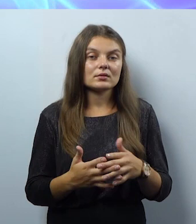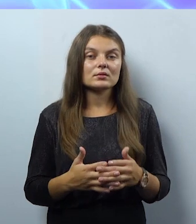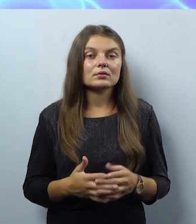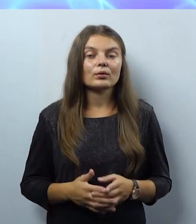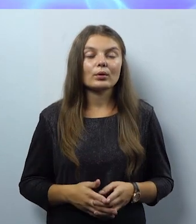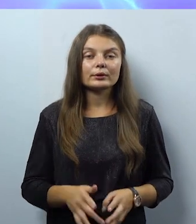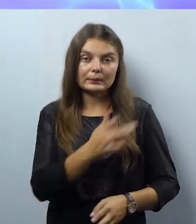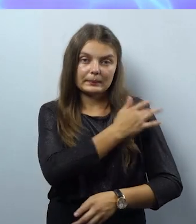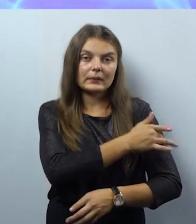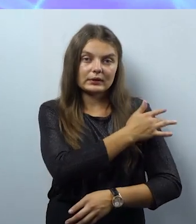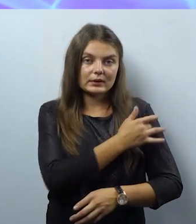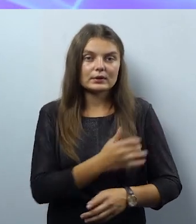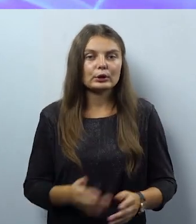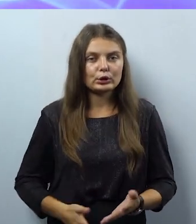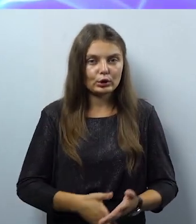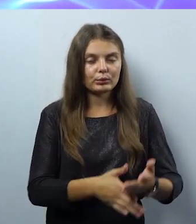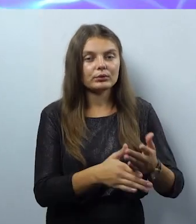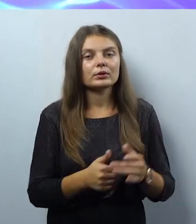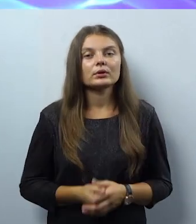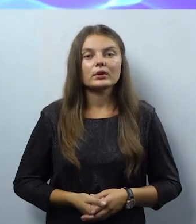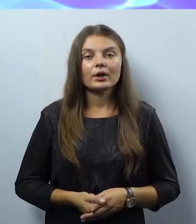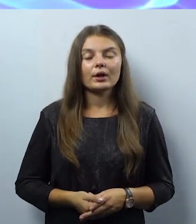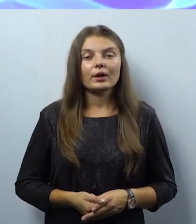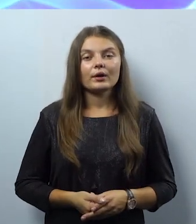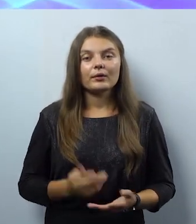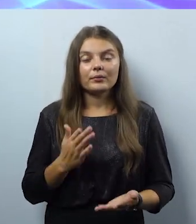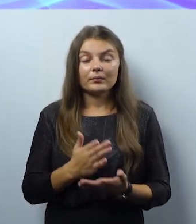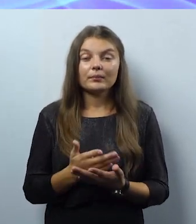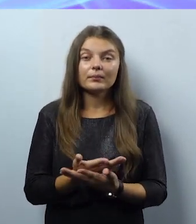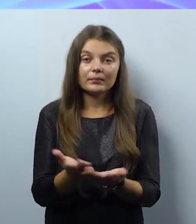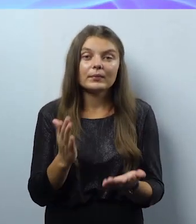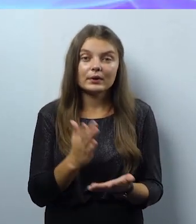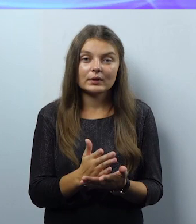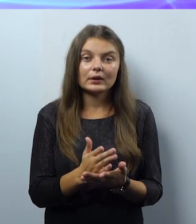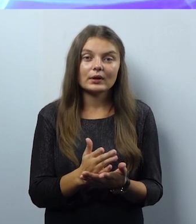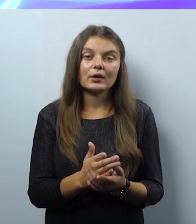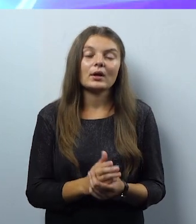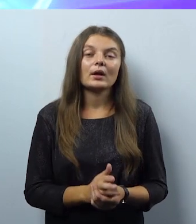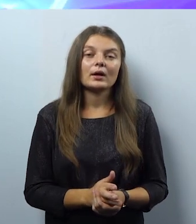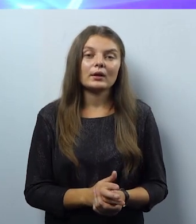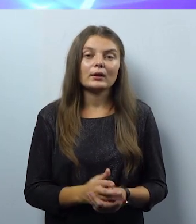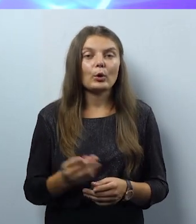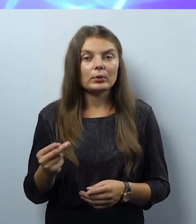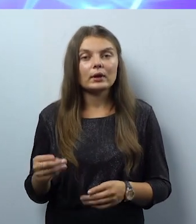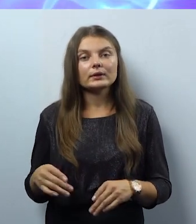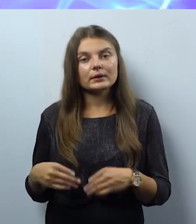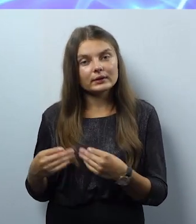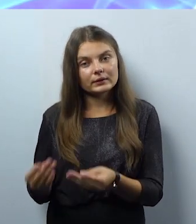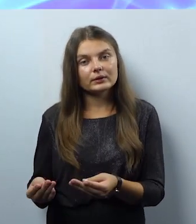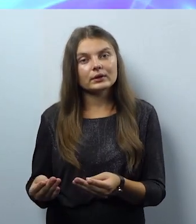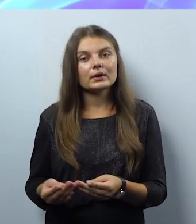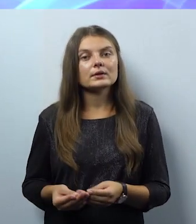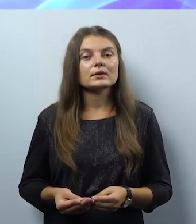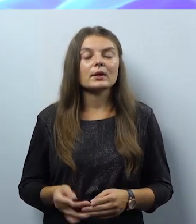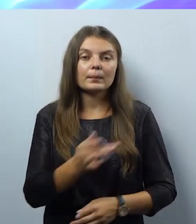охорони здоров'я. Тобто ми перейшли від державної медичної субвенції до оплати за медичну послугу. Почав працювати принцип «гроші